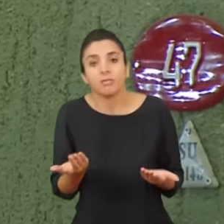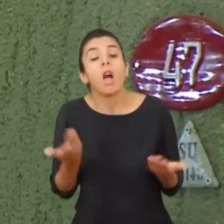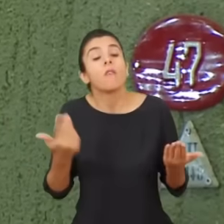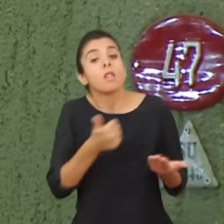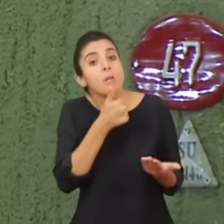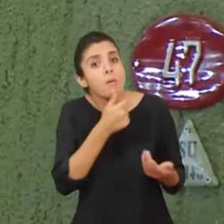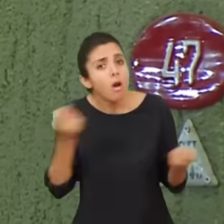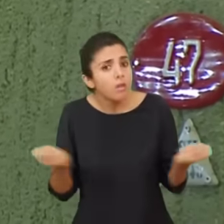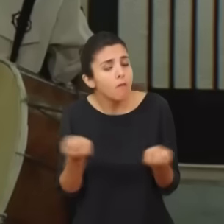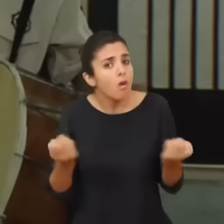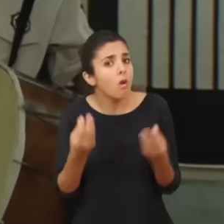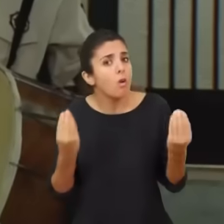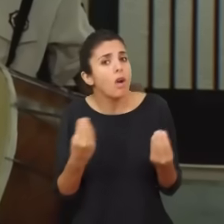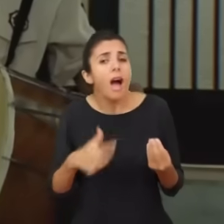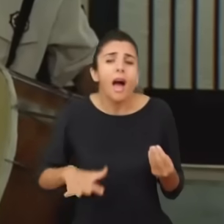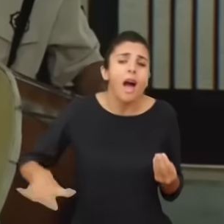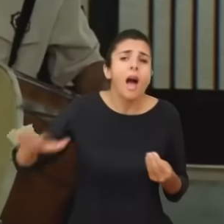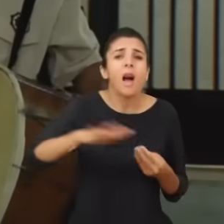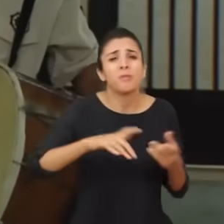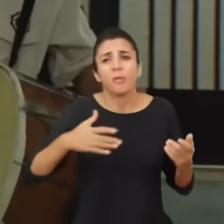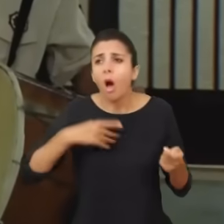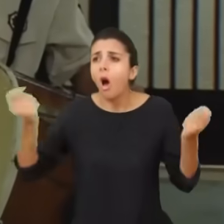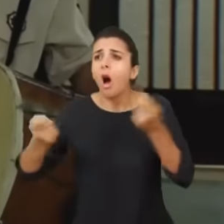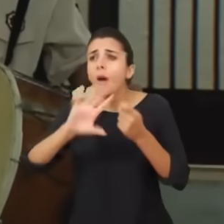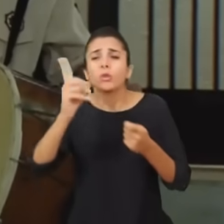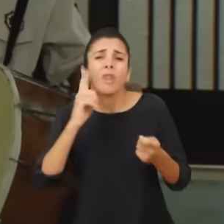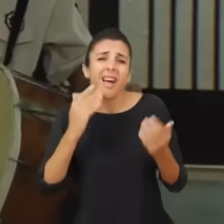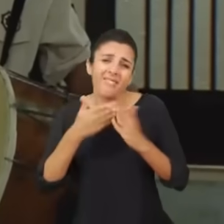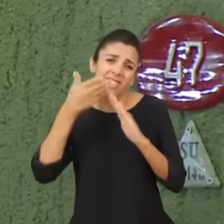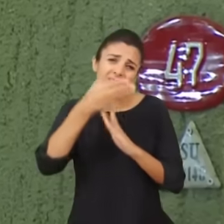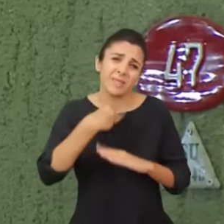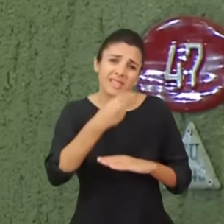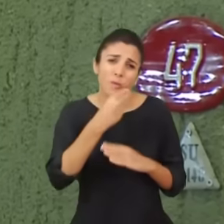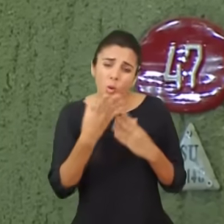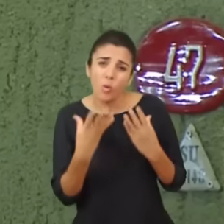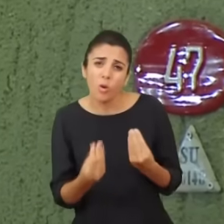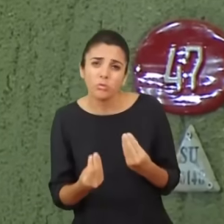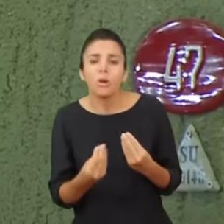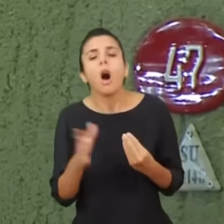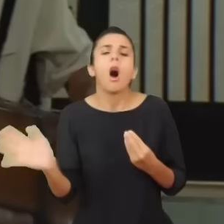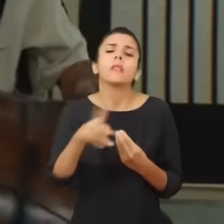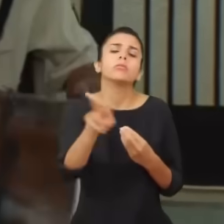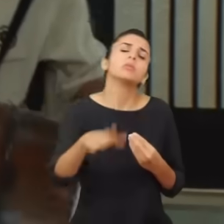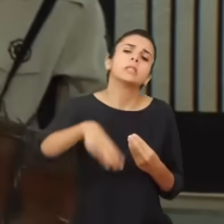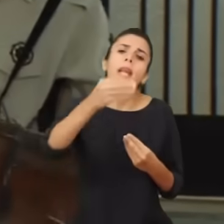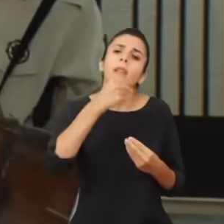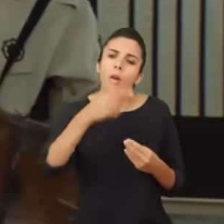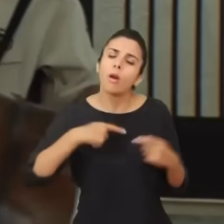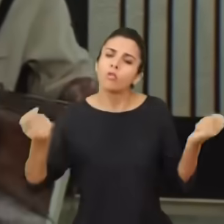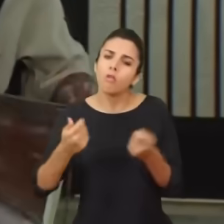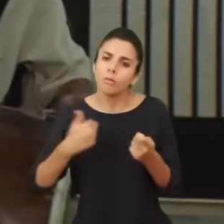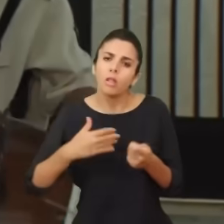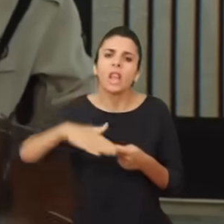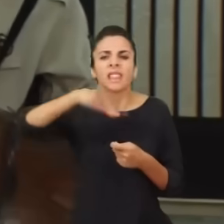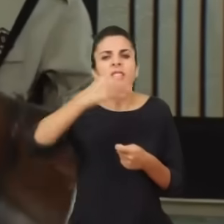Evet baba ya, çok güzel çalıyor. Biz de bütün mahalleyi dolaştık. Gelsek artık eve bir şeyler yesek olmaz mı? He ya çocuklar siz gidin hadi yemeğinizi şeyinizi yapın,